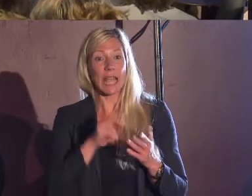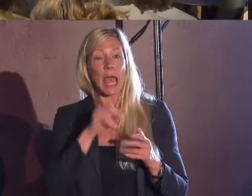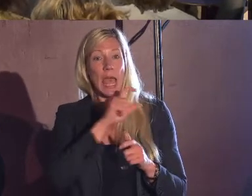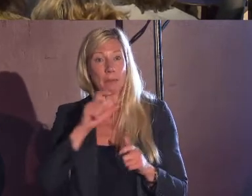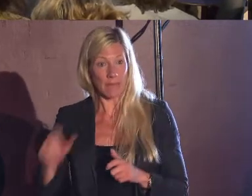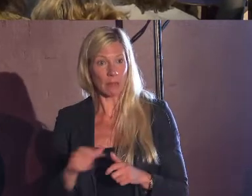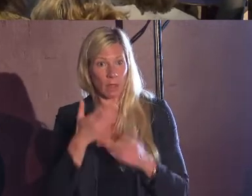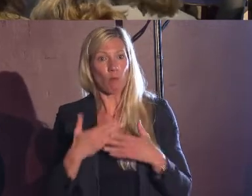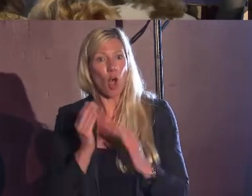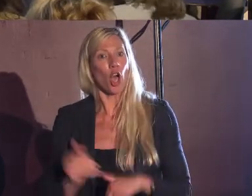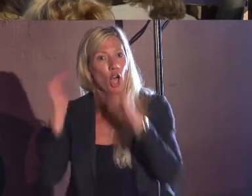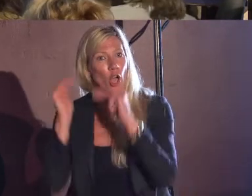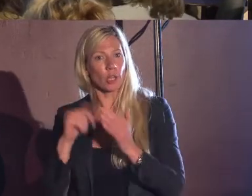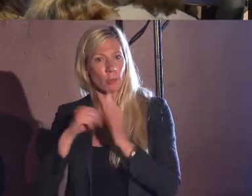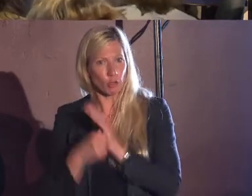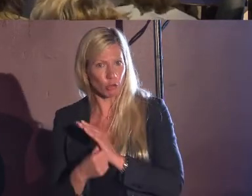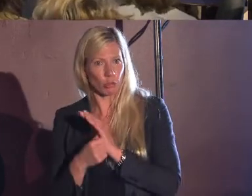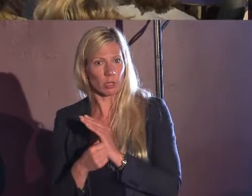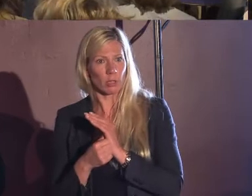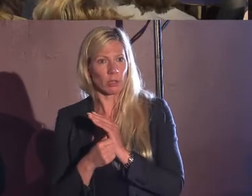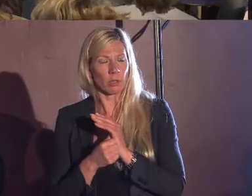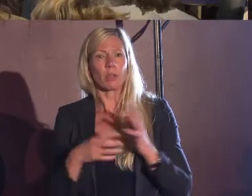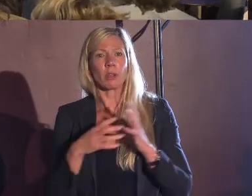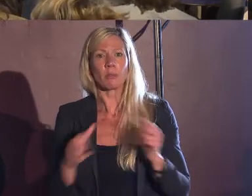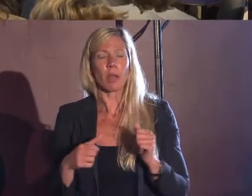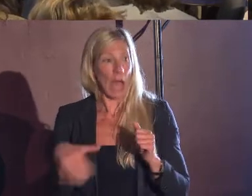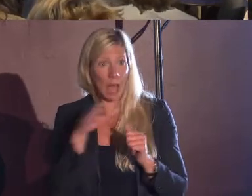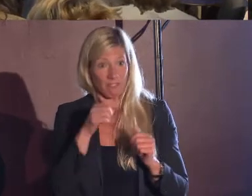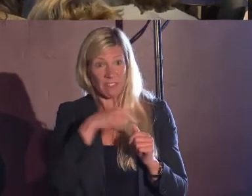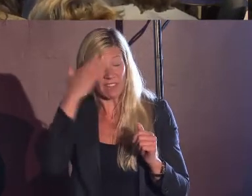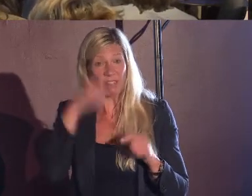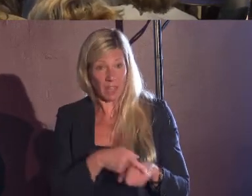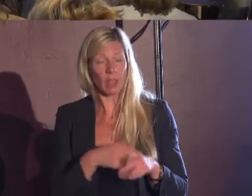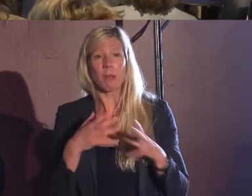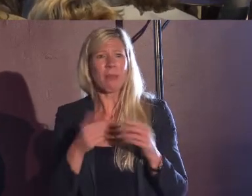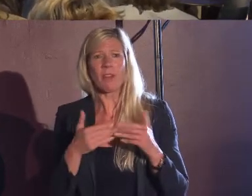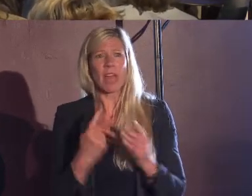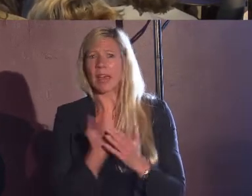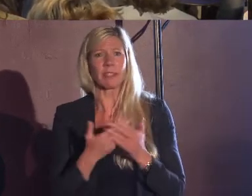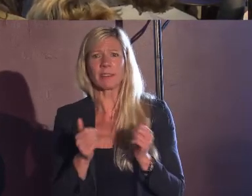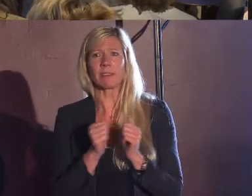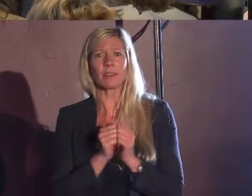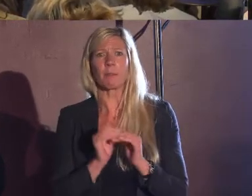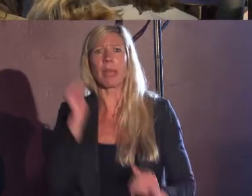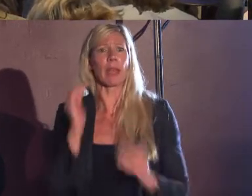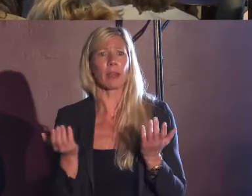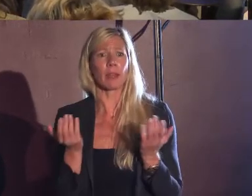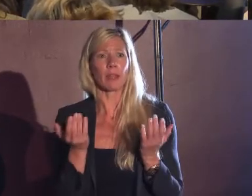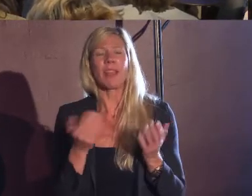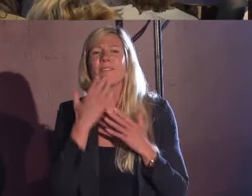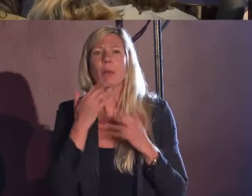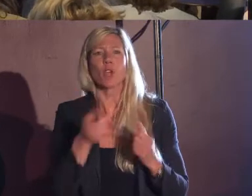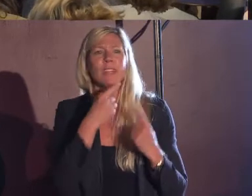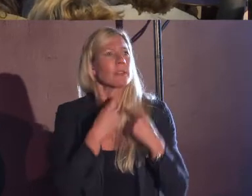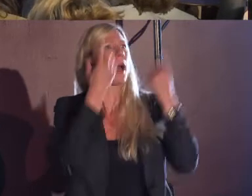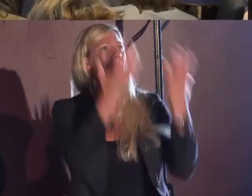betyg. Vi vet detta. Alla vet detta. Men varför händer det inte mer? Jag menar, jag är allvarlig här. Så vem ska vi kommunicera till